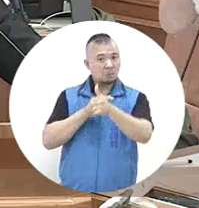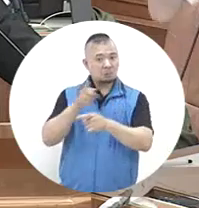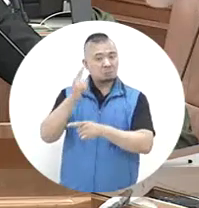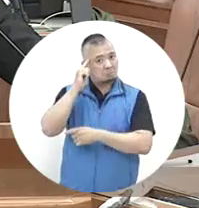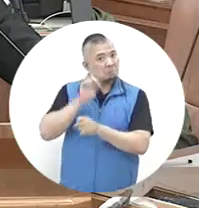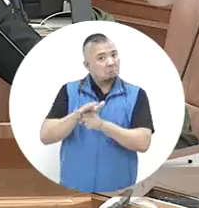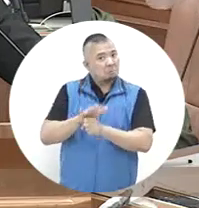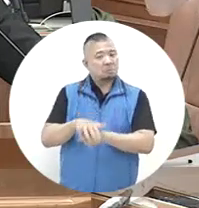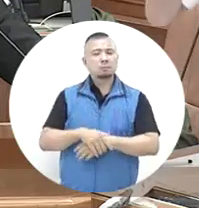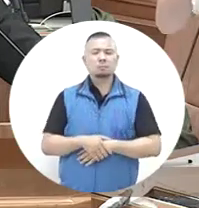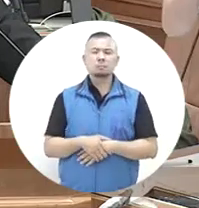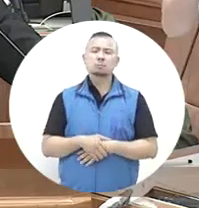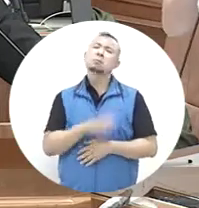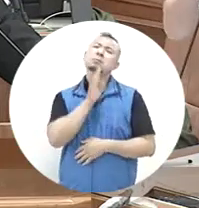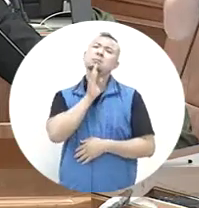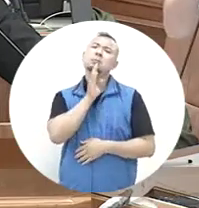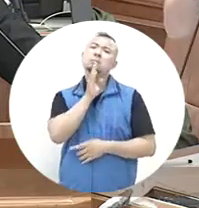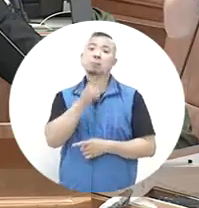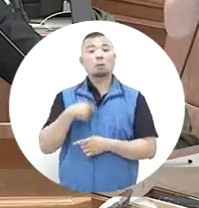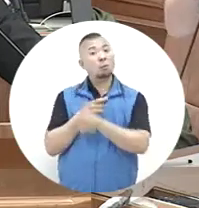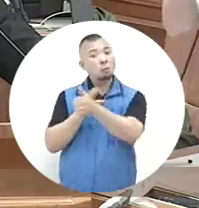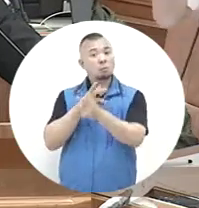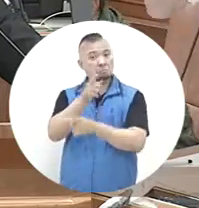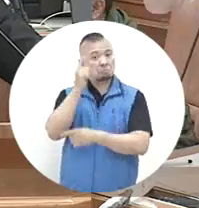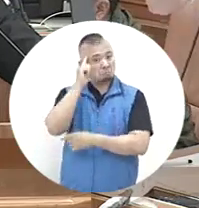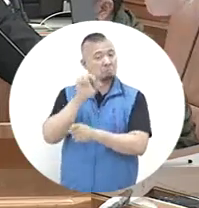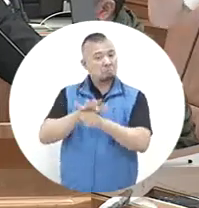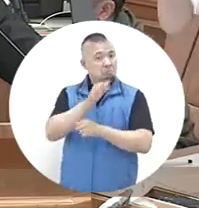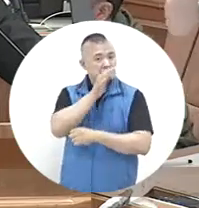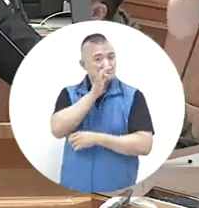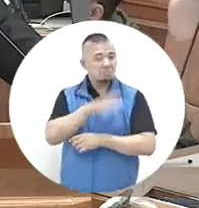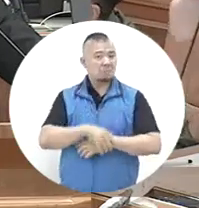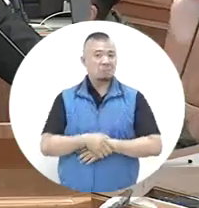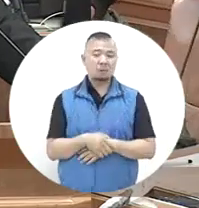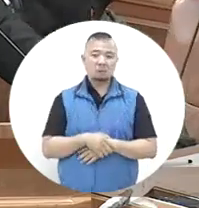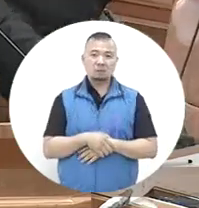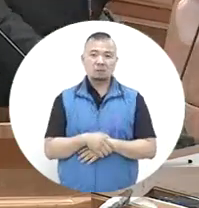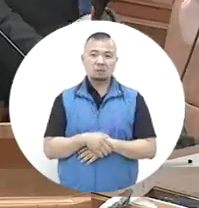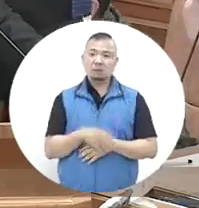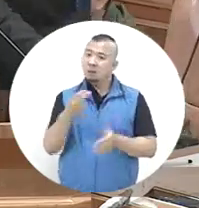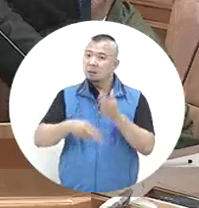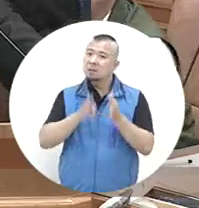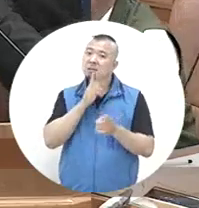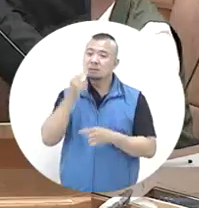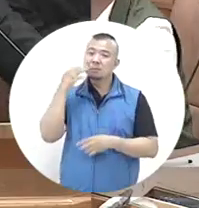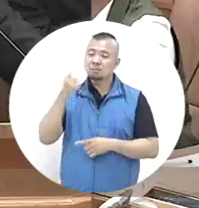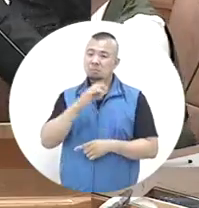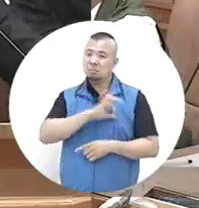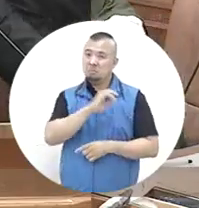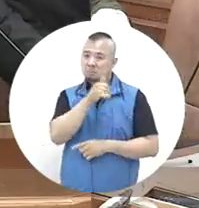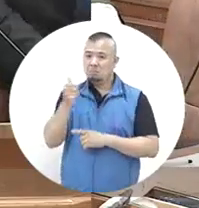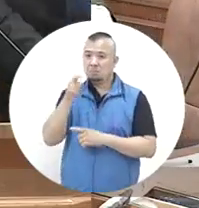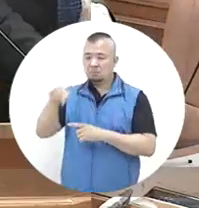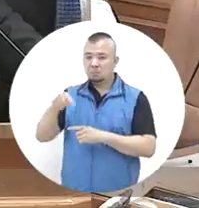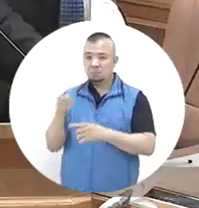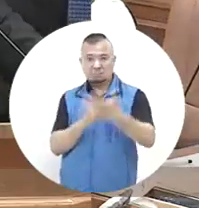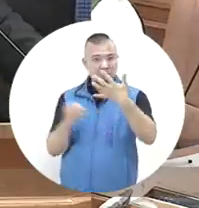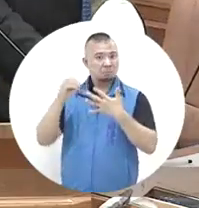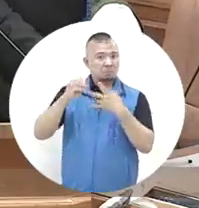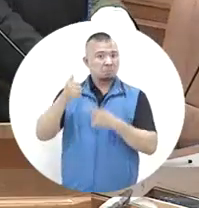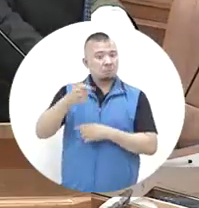有做事。 不是啊，我说这样你很满意吗？ 我们能够做事， 是不是应该变为会员国会更好一点？事实上，我们